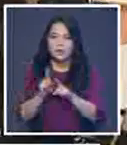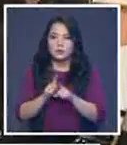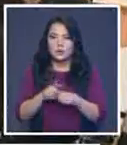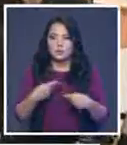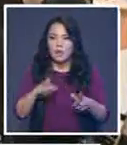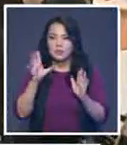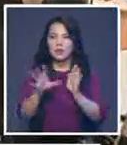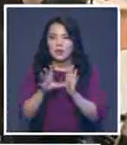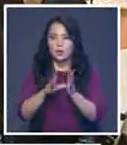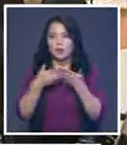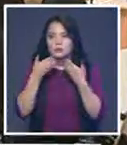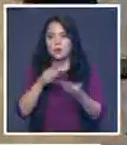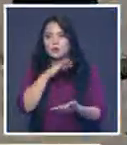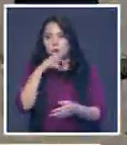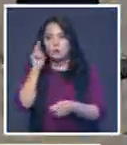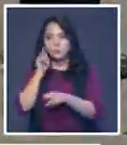мамандарға сұраныс көп.